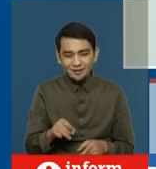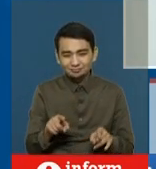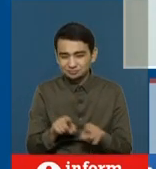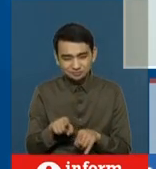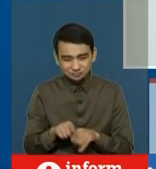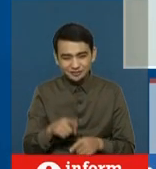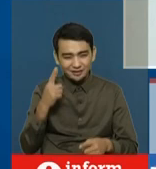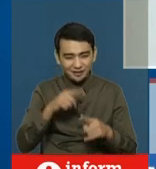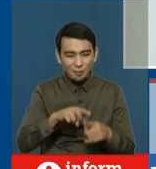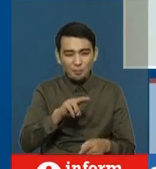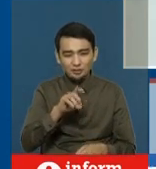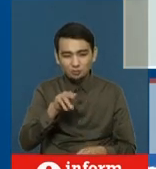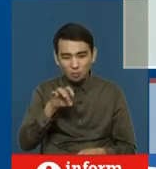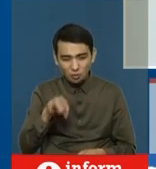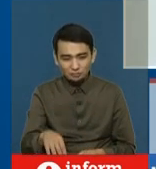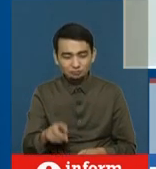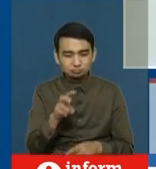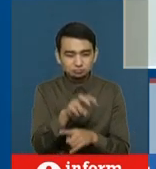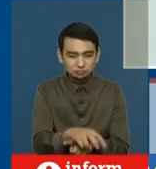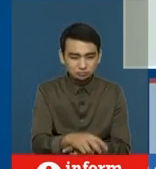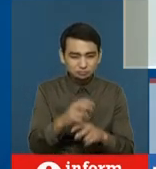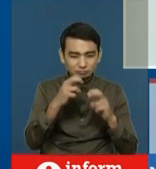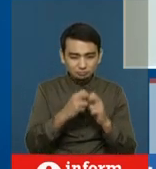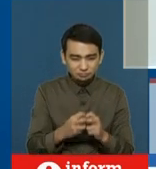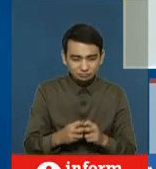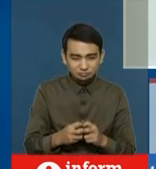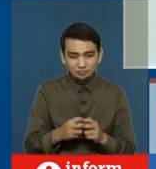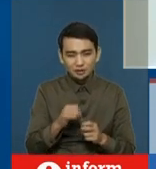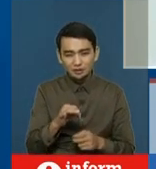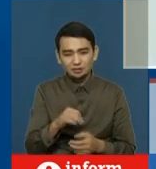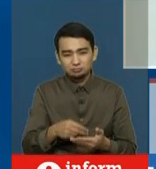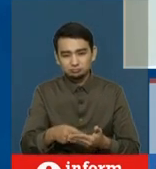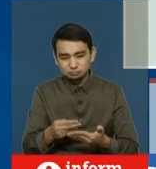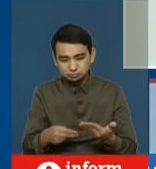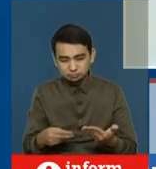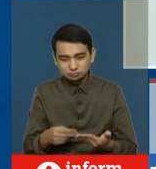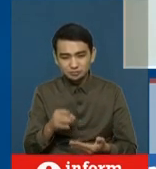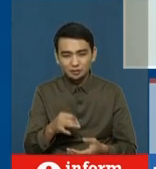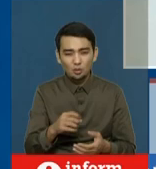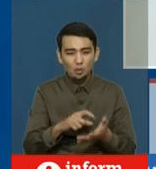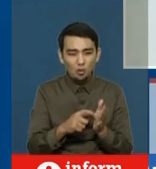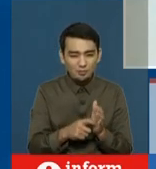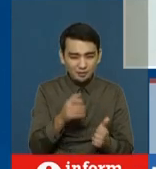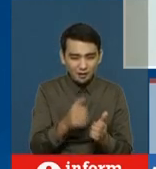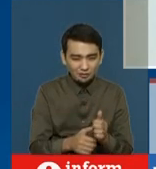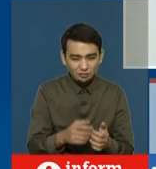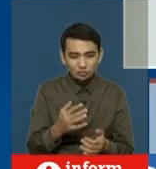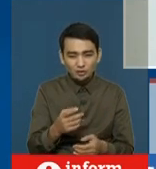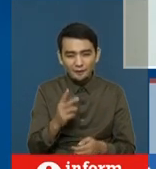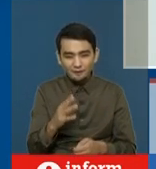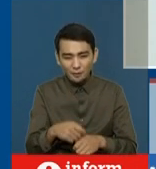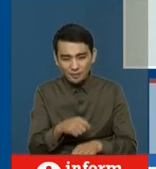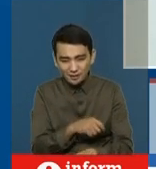техпаспорт. Выезжают, замеры какие-то производятся. То есть опись идет комнаты каждого, там, коридор,